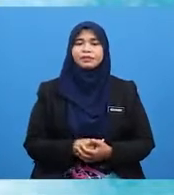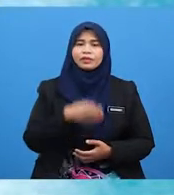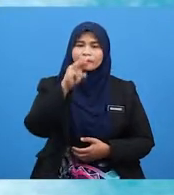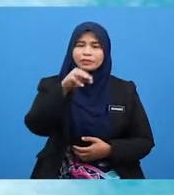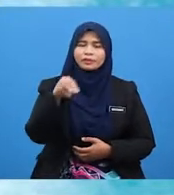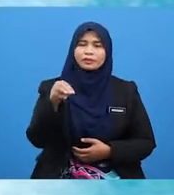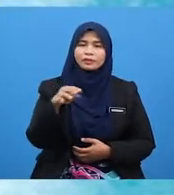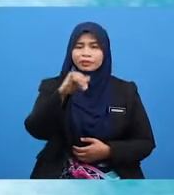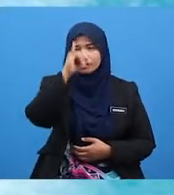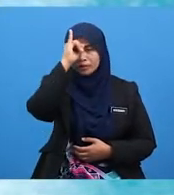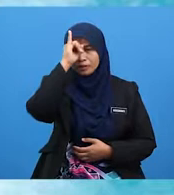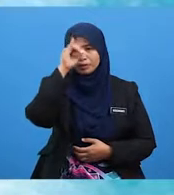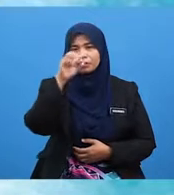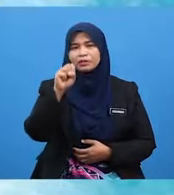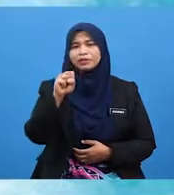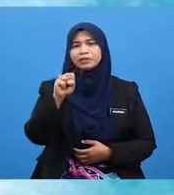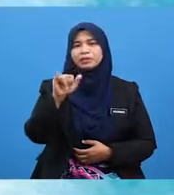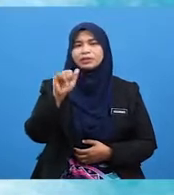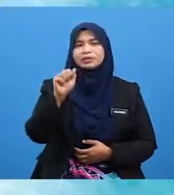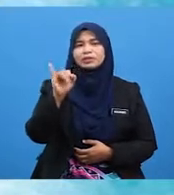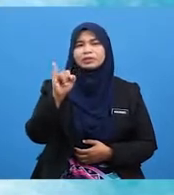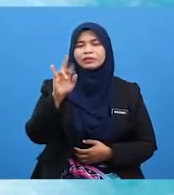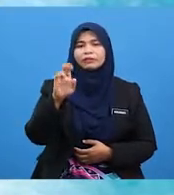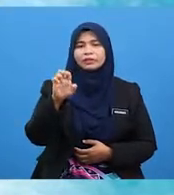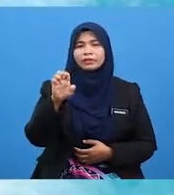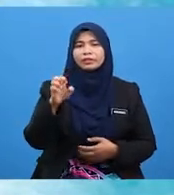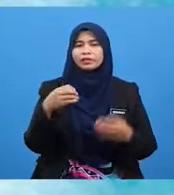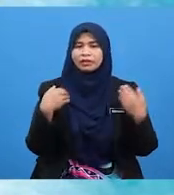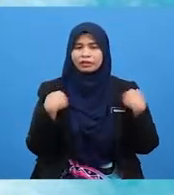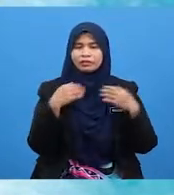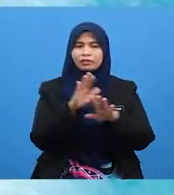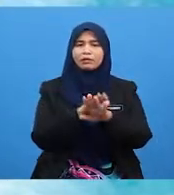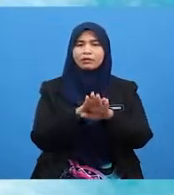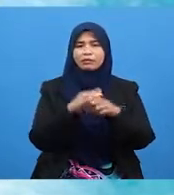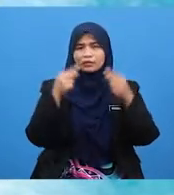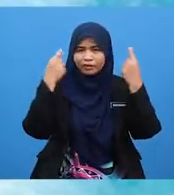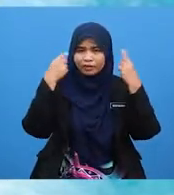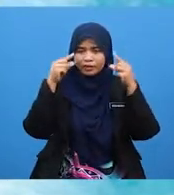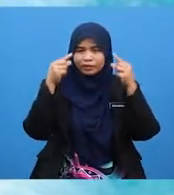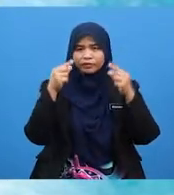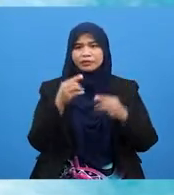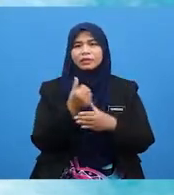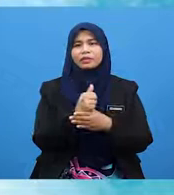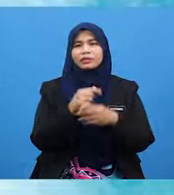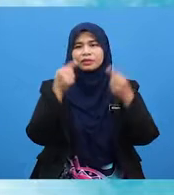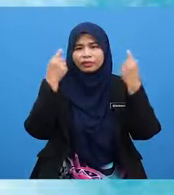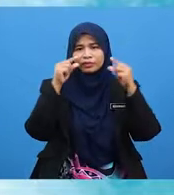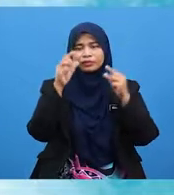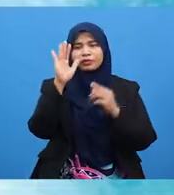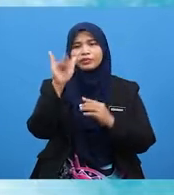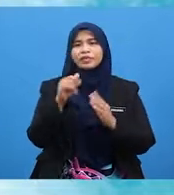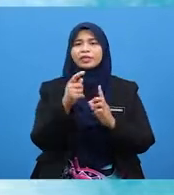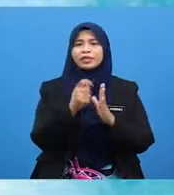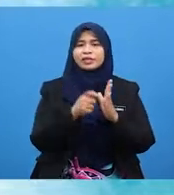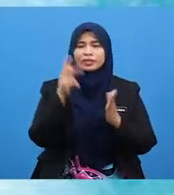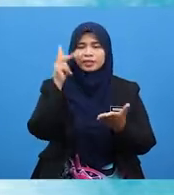Murid-murid, Imam Asy-Syafi'i mempunyai ramai guru. Antara gurunya yang tersohor ialah Imam Malik bin